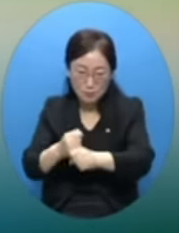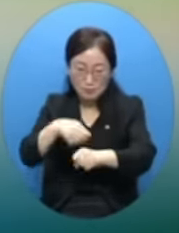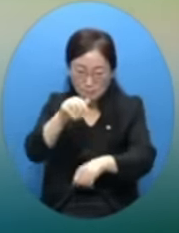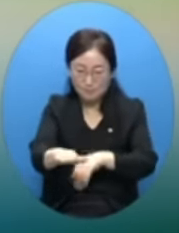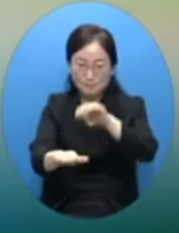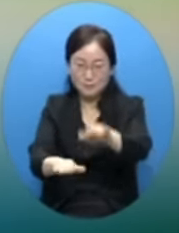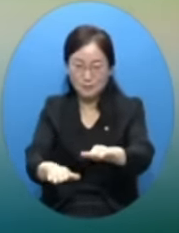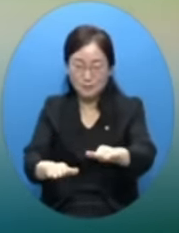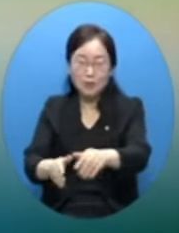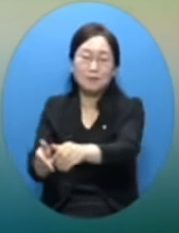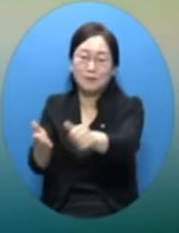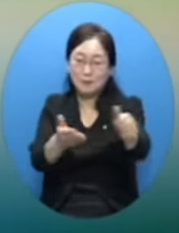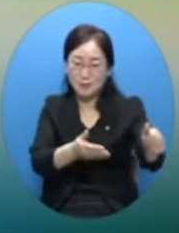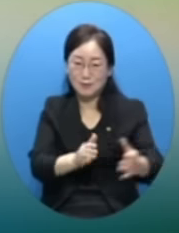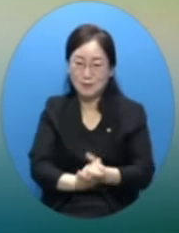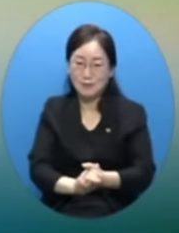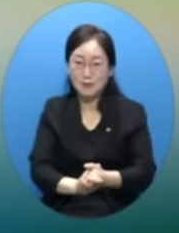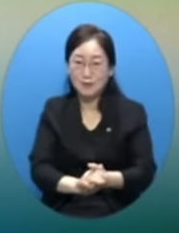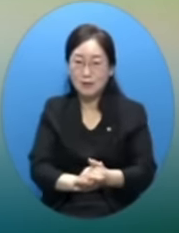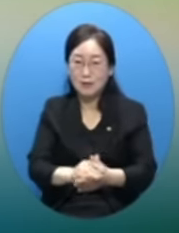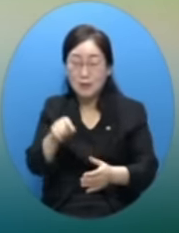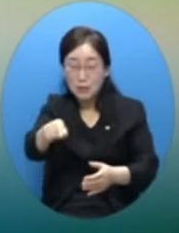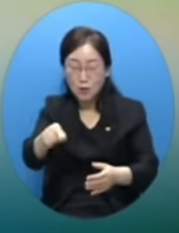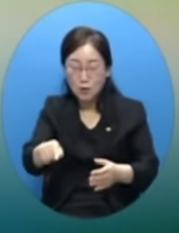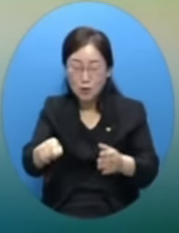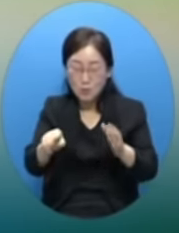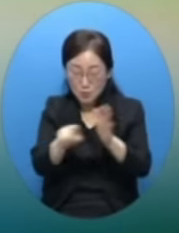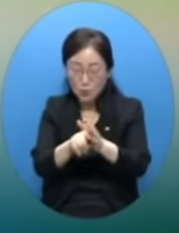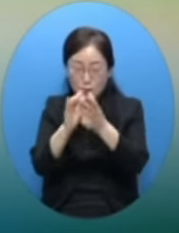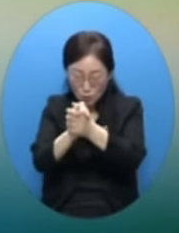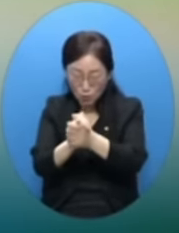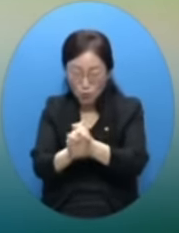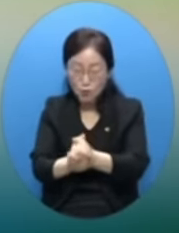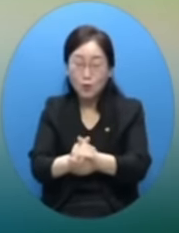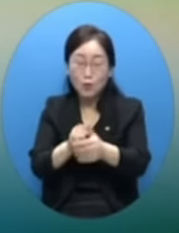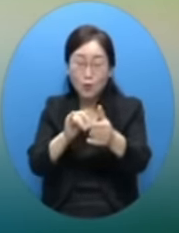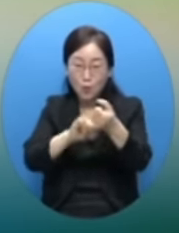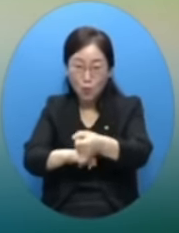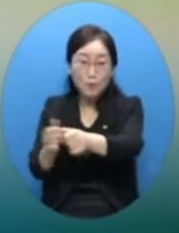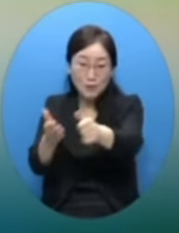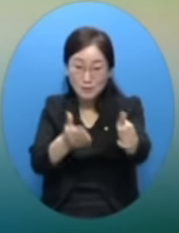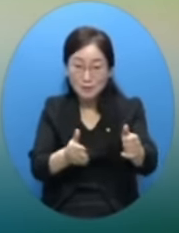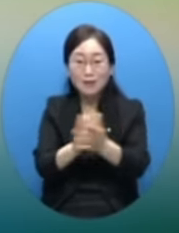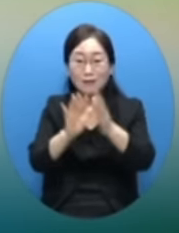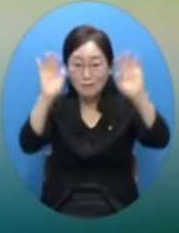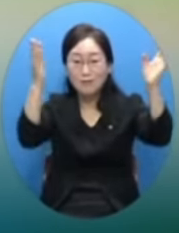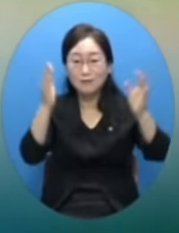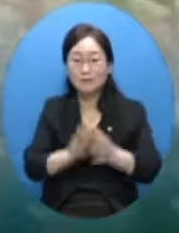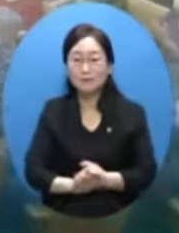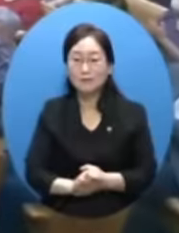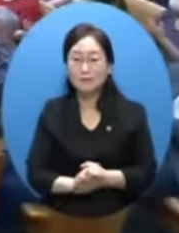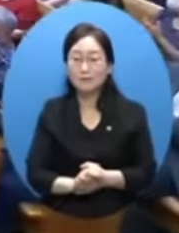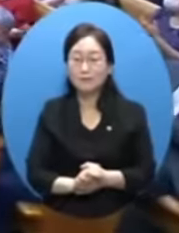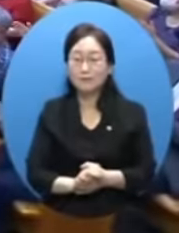되기를 소망합니다. 이것을 믿고 기도하는 우리들이 되기를 소망합니다. 할렐루야.